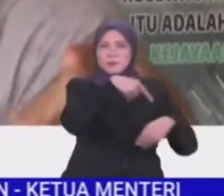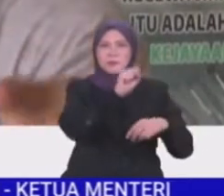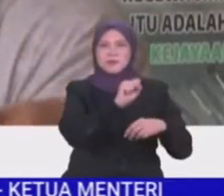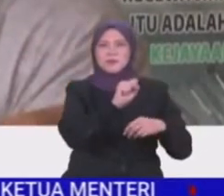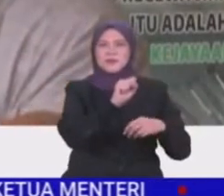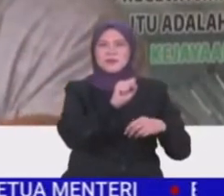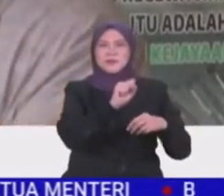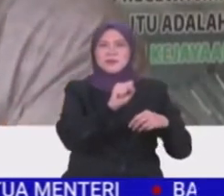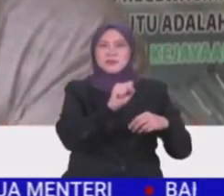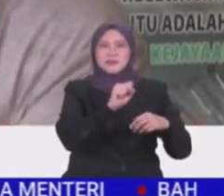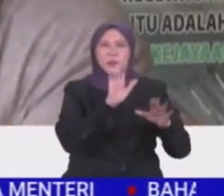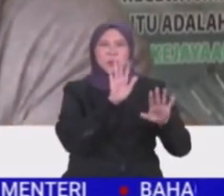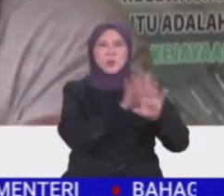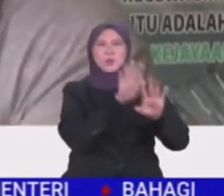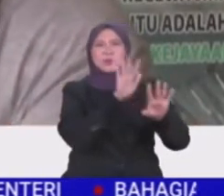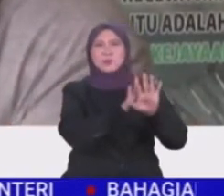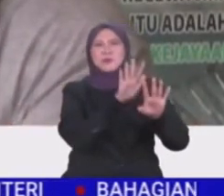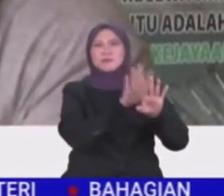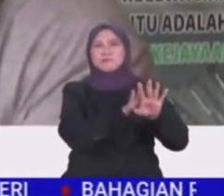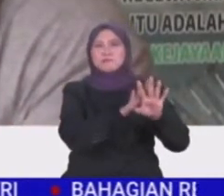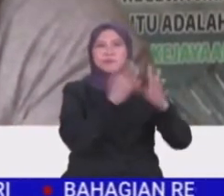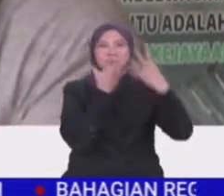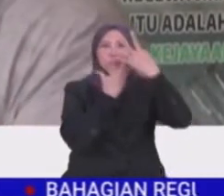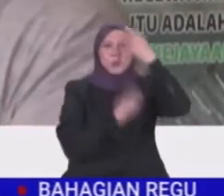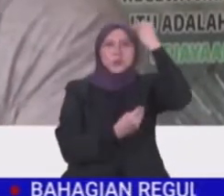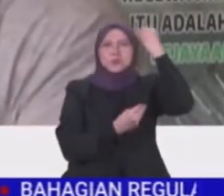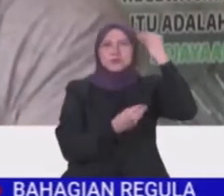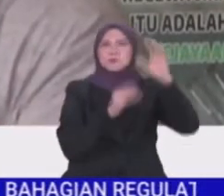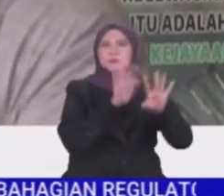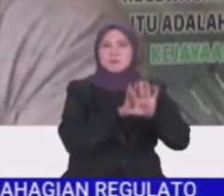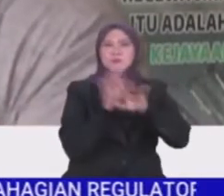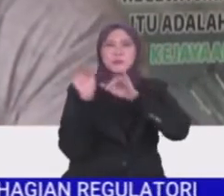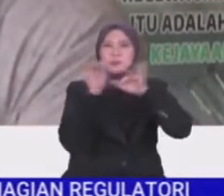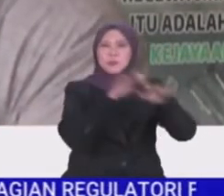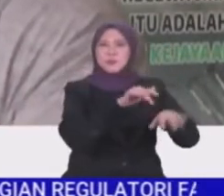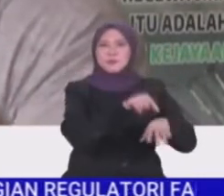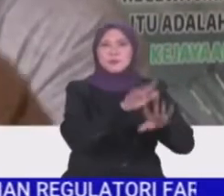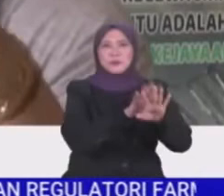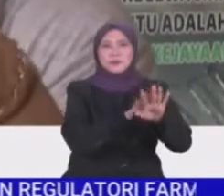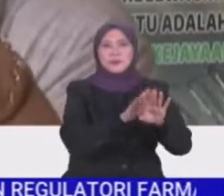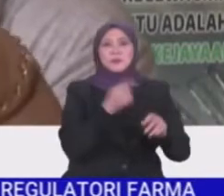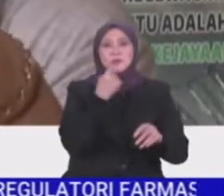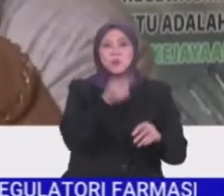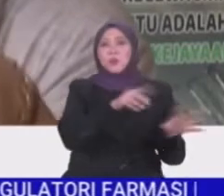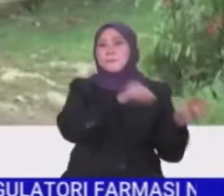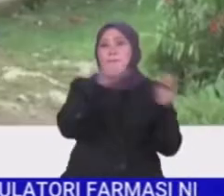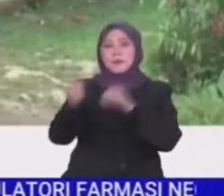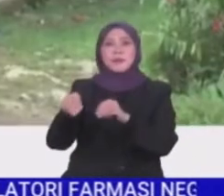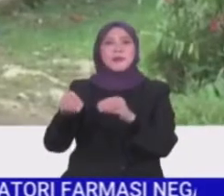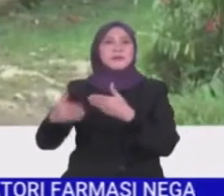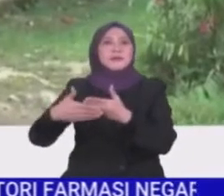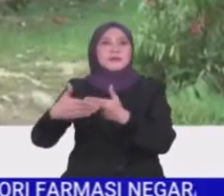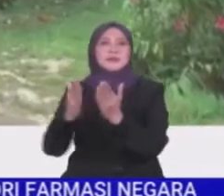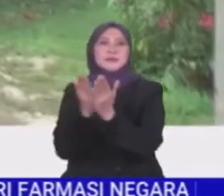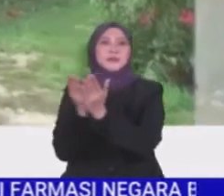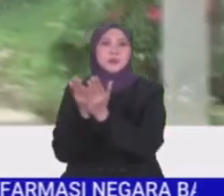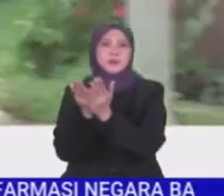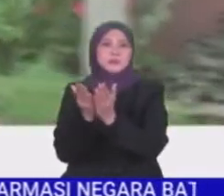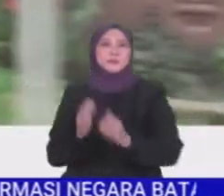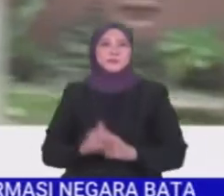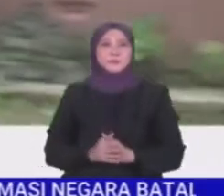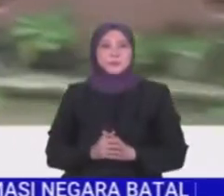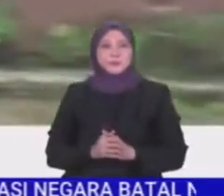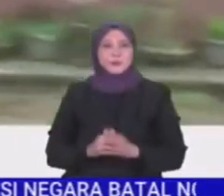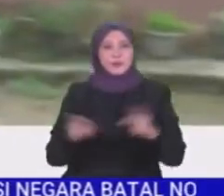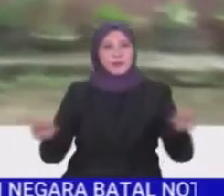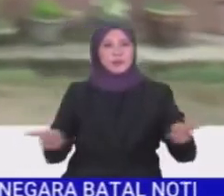terlalu agak sesak dengan orang kan. So dia orang cakap suruh kita pindahlah dekat sekolah.